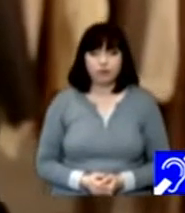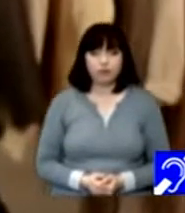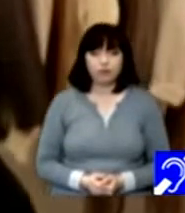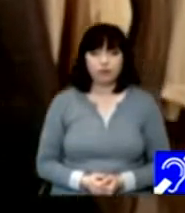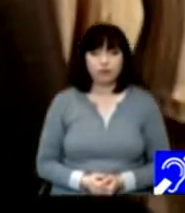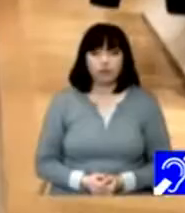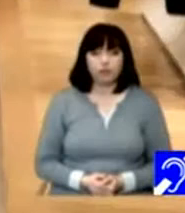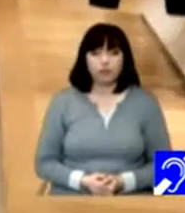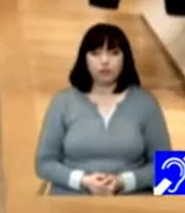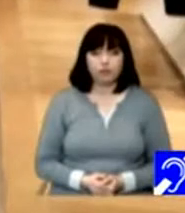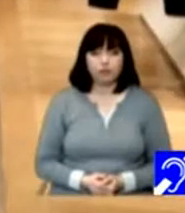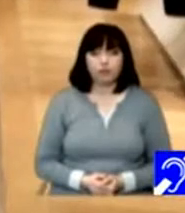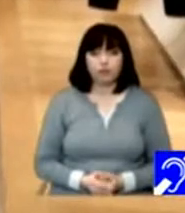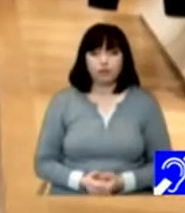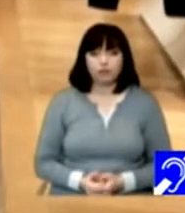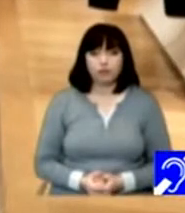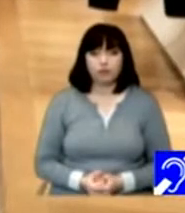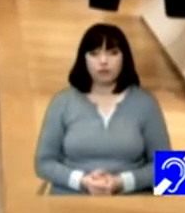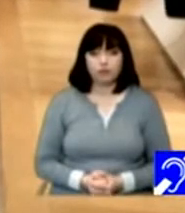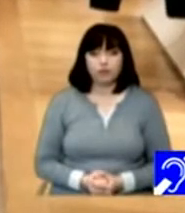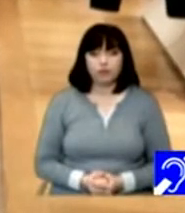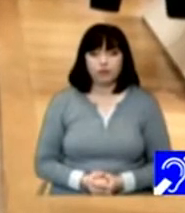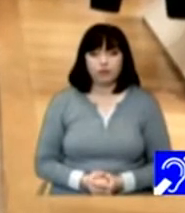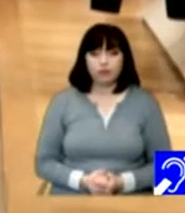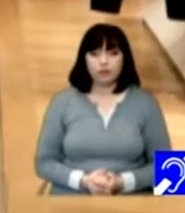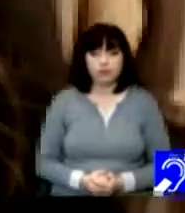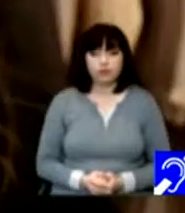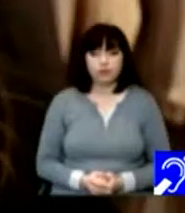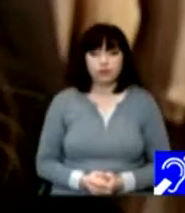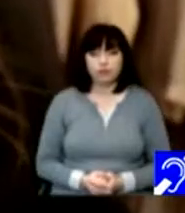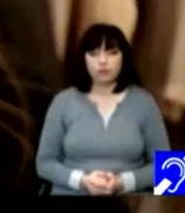sites internet, les guides des tailles, etc., ça aide vachement.